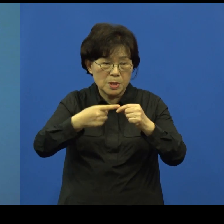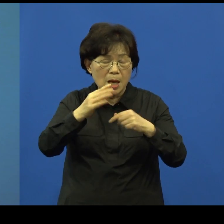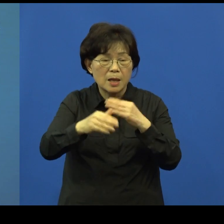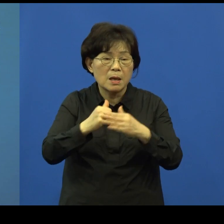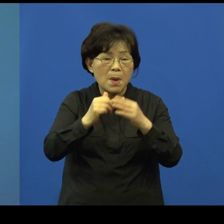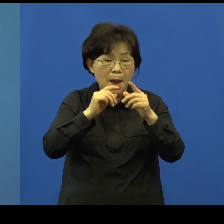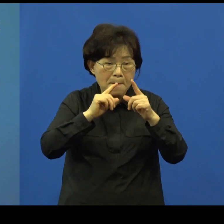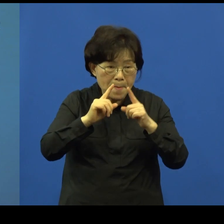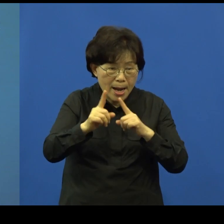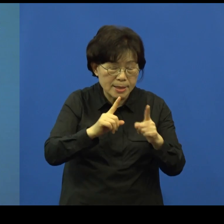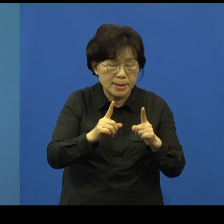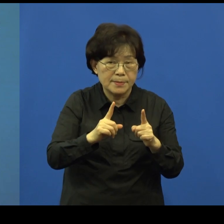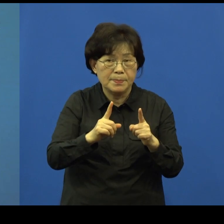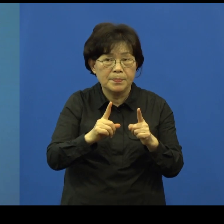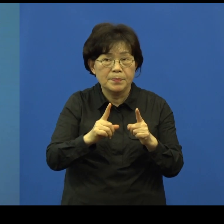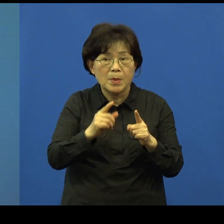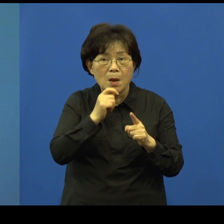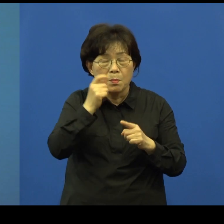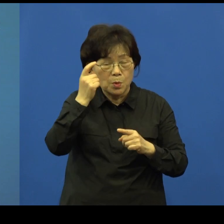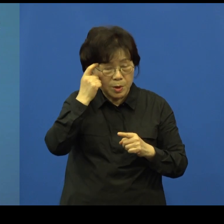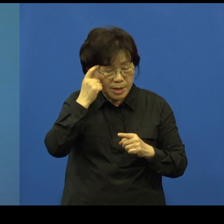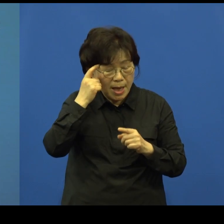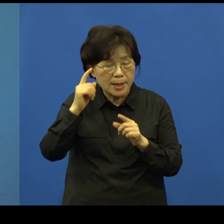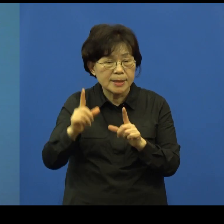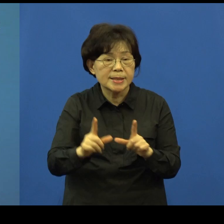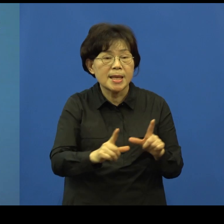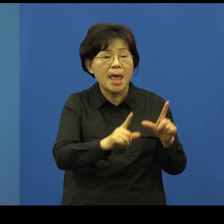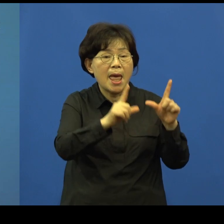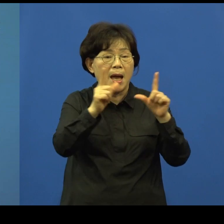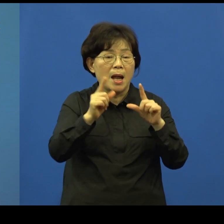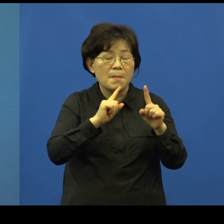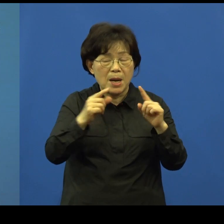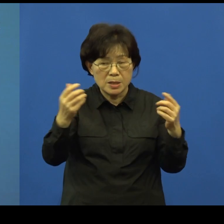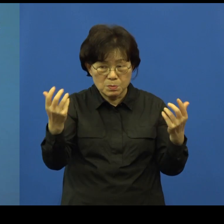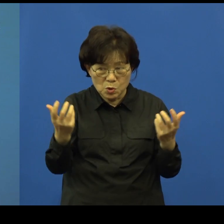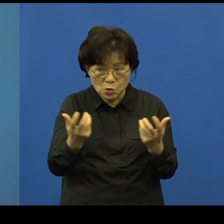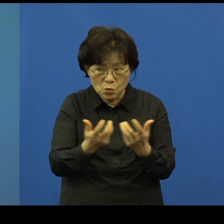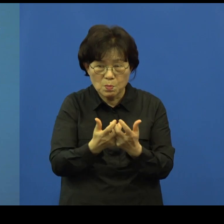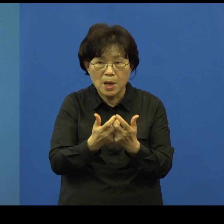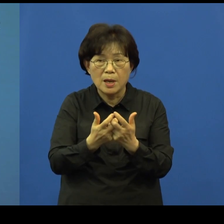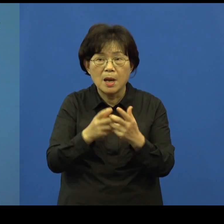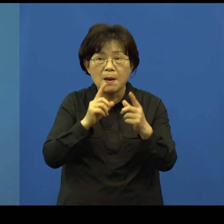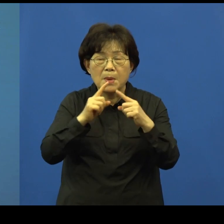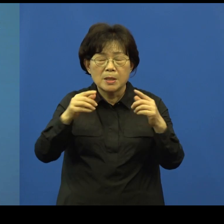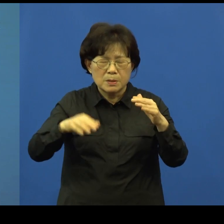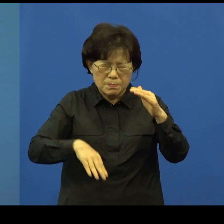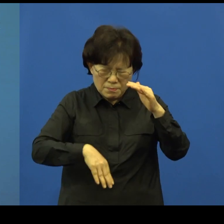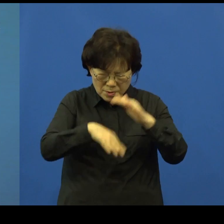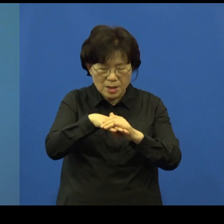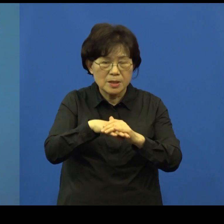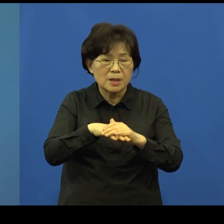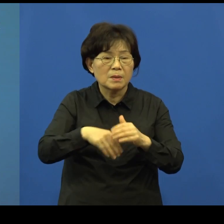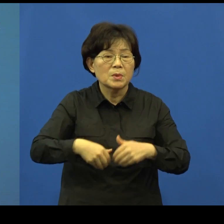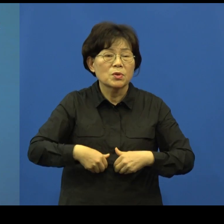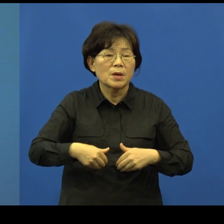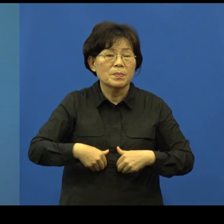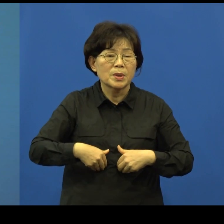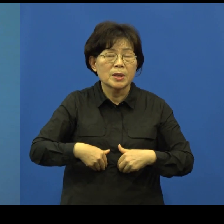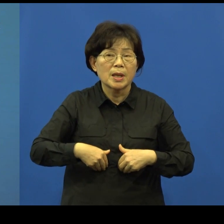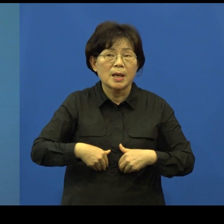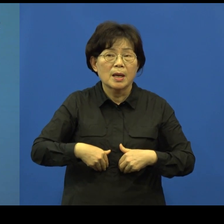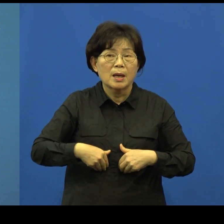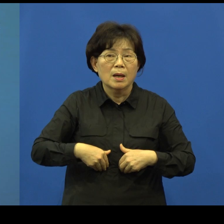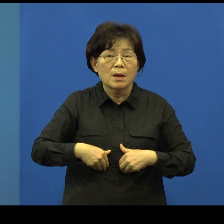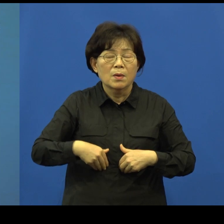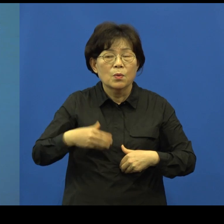말씀, 묵상 생활, 그 말씀의 충만, 말씀이 꽉 차는 것. 이거는